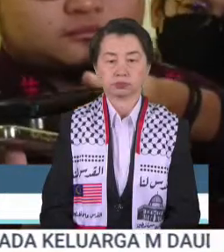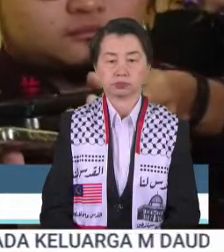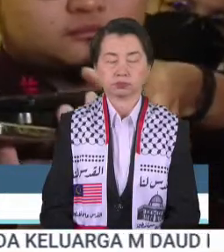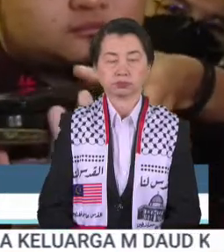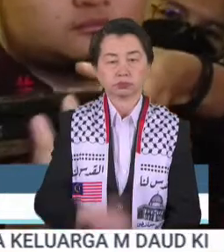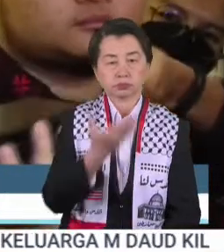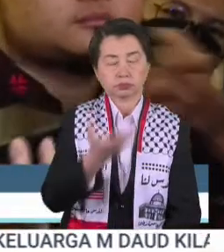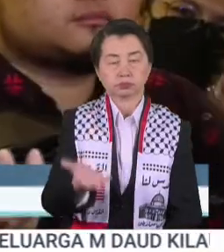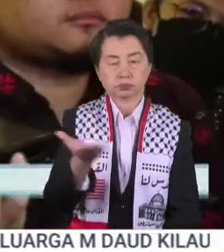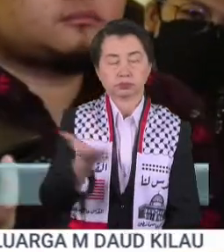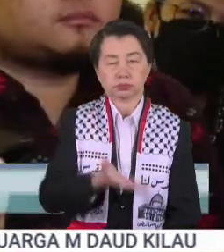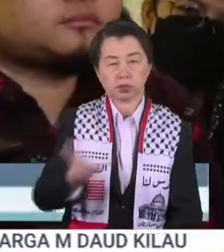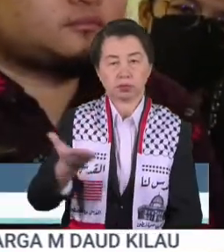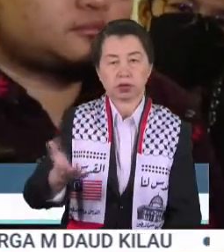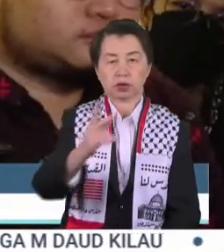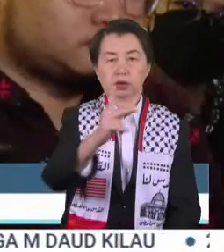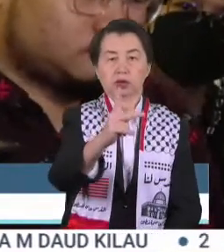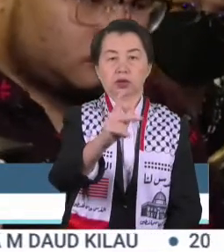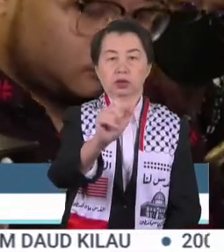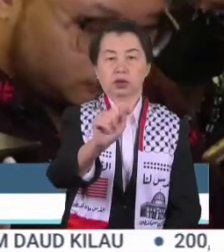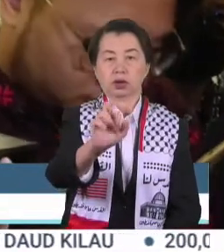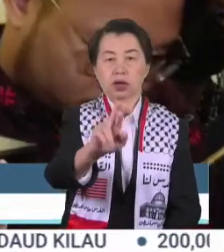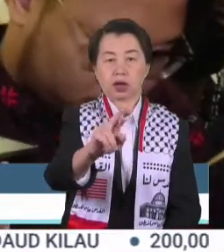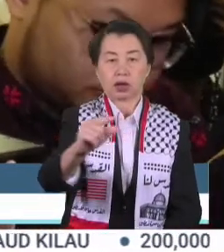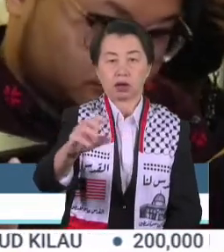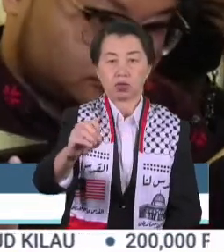Mengangkut barangan, mengangkut kargo dari Malaysia